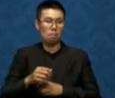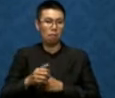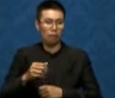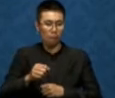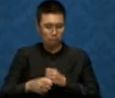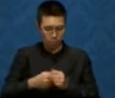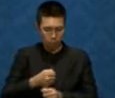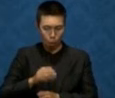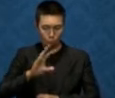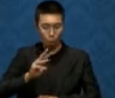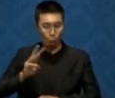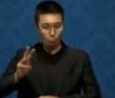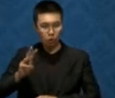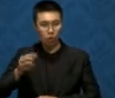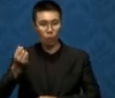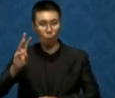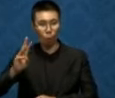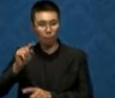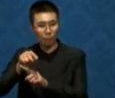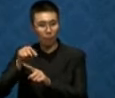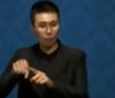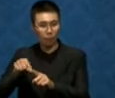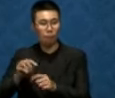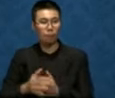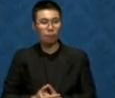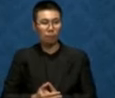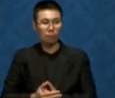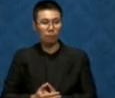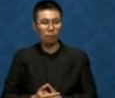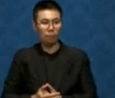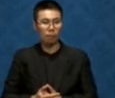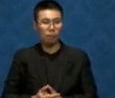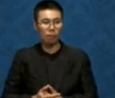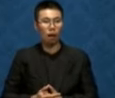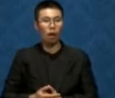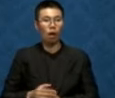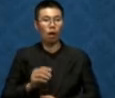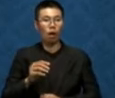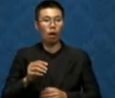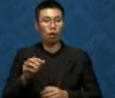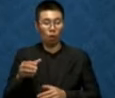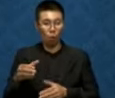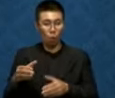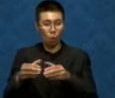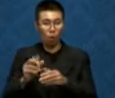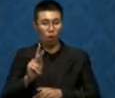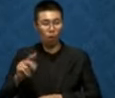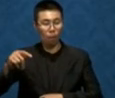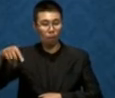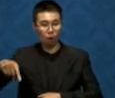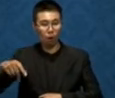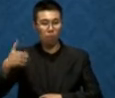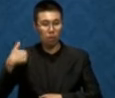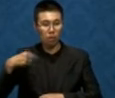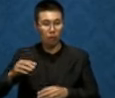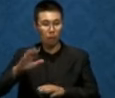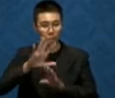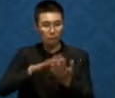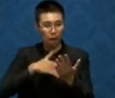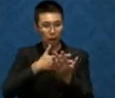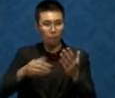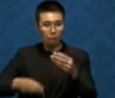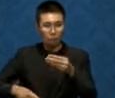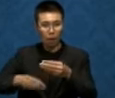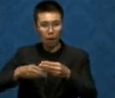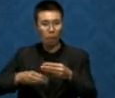แม้ว่าทางคณะกรรมการกำกับกิจการพลังงานบอกว่าต้องการที่จะเพิ่มหรือว่ามีแผนที่จะเพิ่มยังไงก็แล้ว